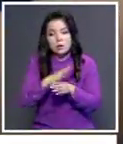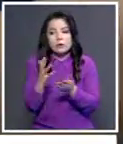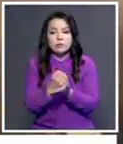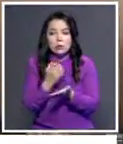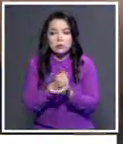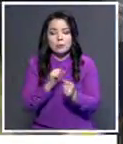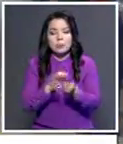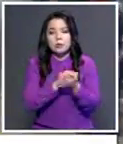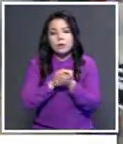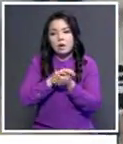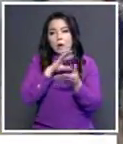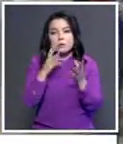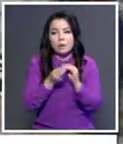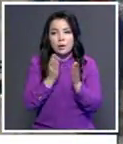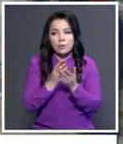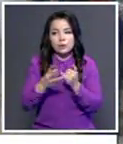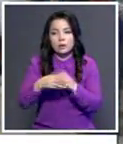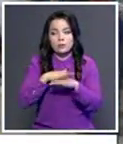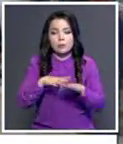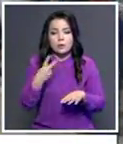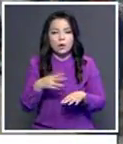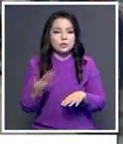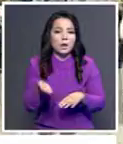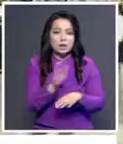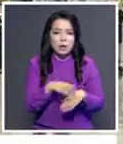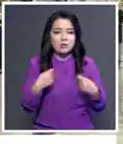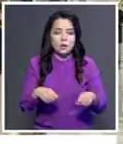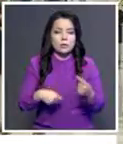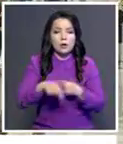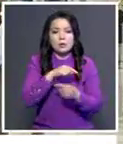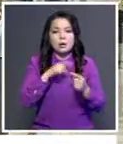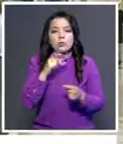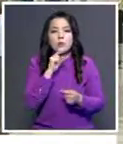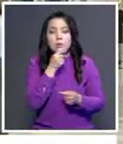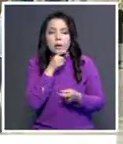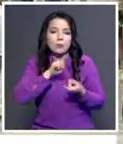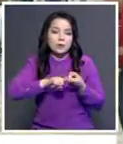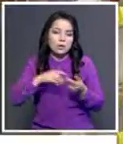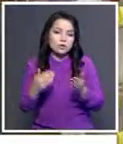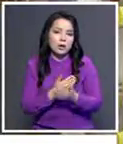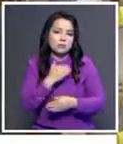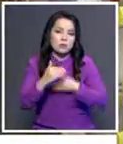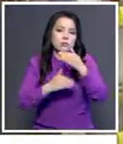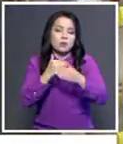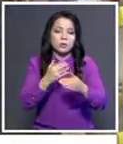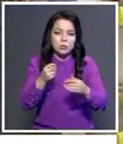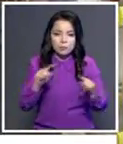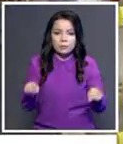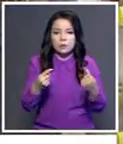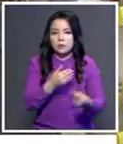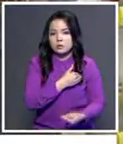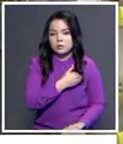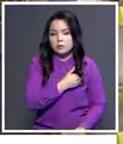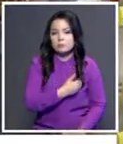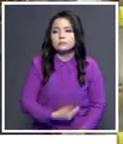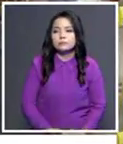ынтымақтастық орнатып отыр. Ендігі жерде екі жақта сауда-экономикалық байланыстар жаңа сатыға көтерілмек. Биыл біз Өзбекстаннан көп